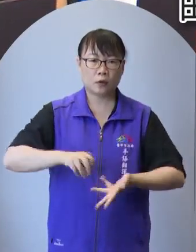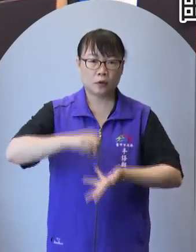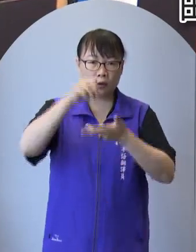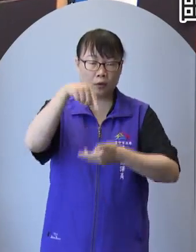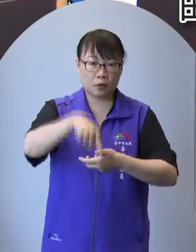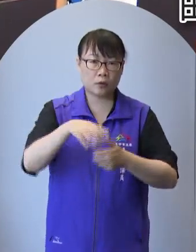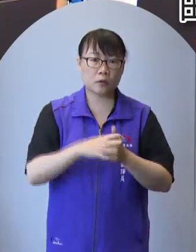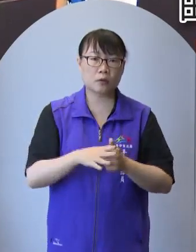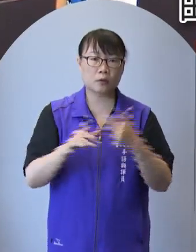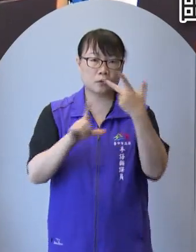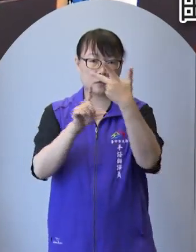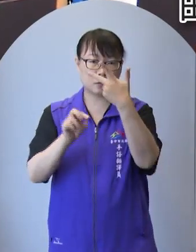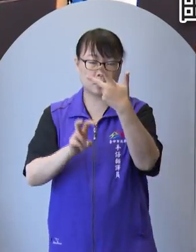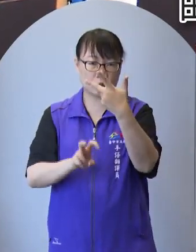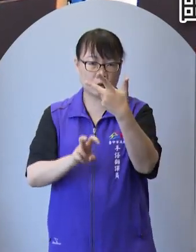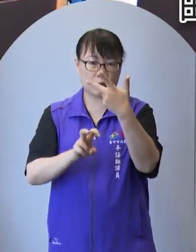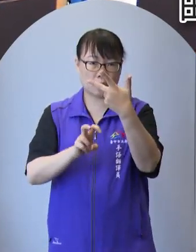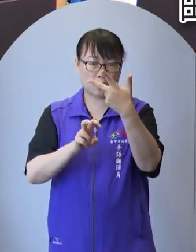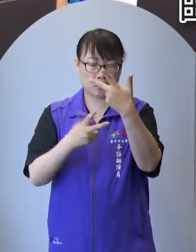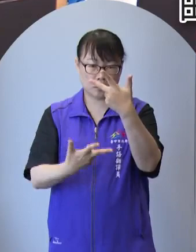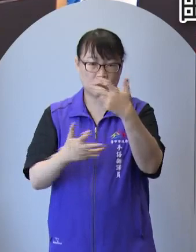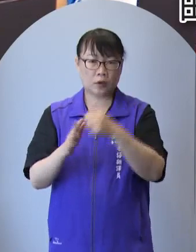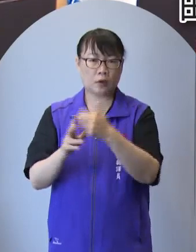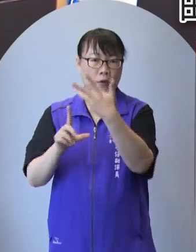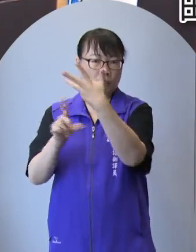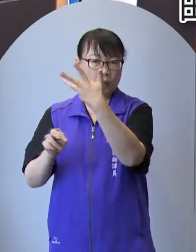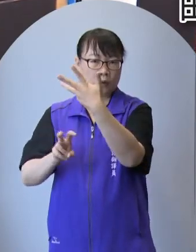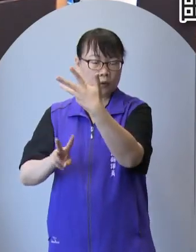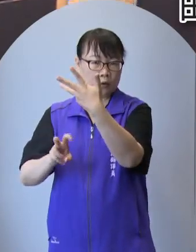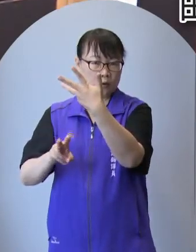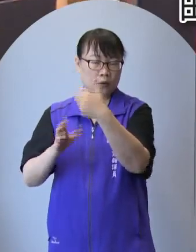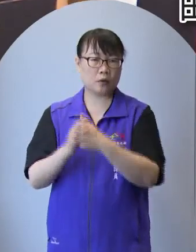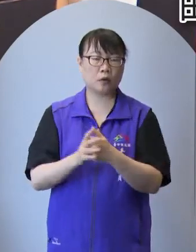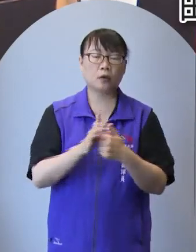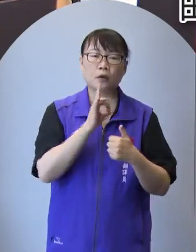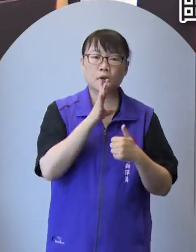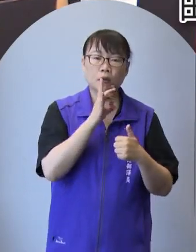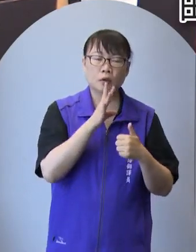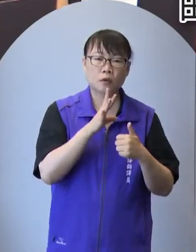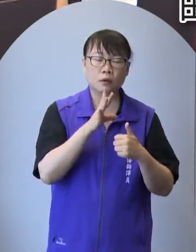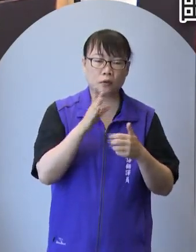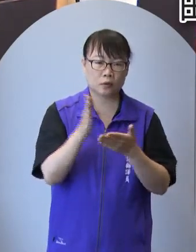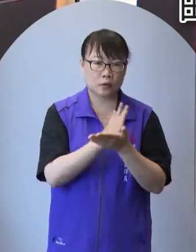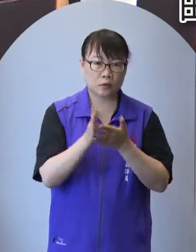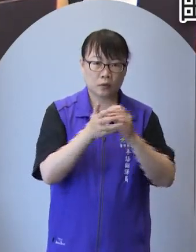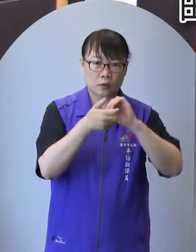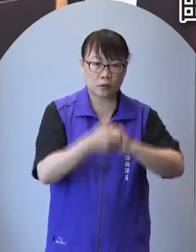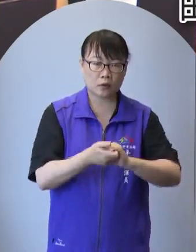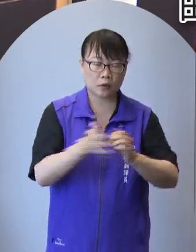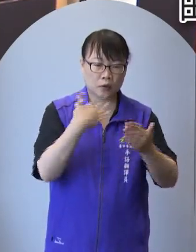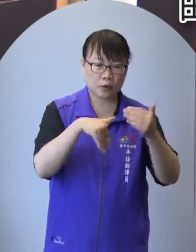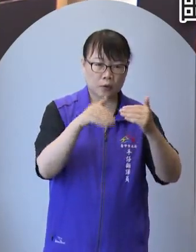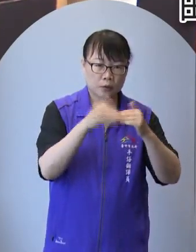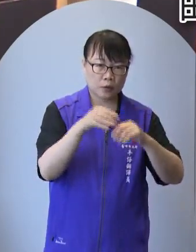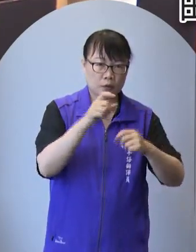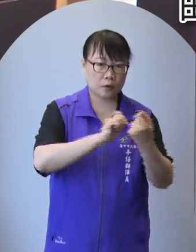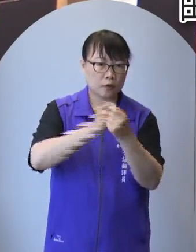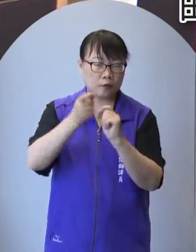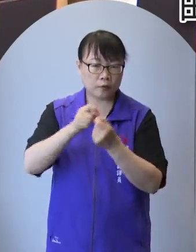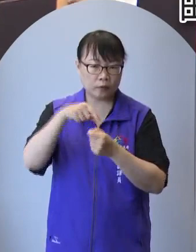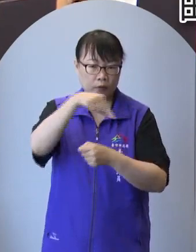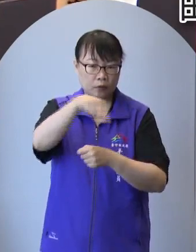在7月27号跟8月22号啊，那府核定啊本市校园周边及行车安